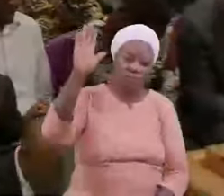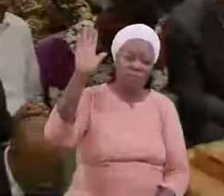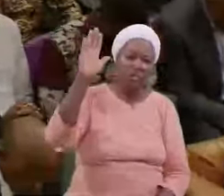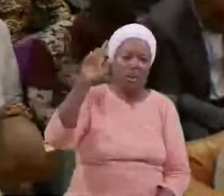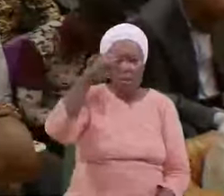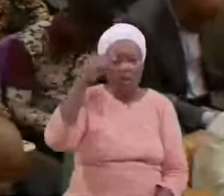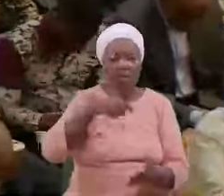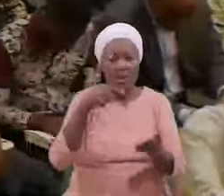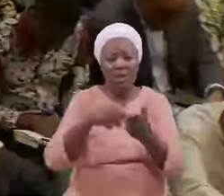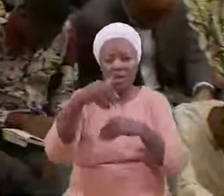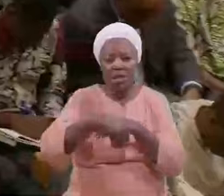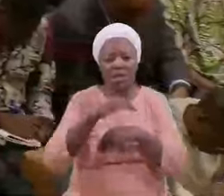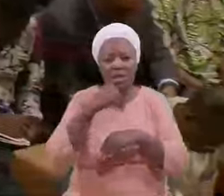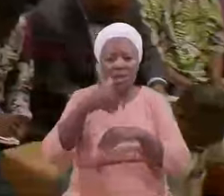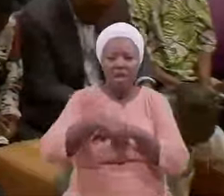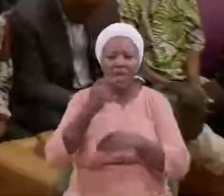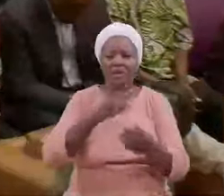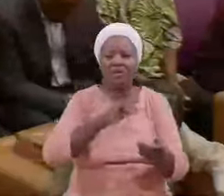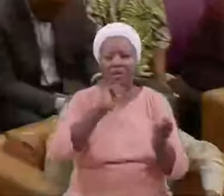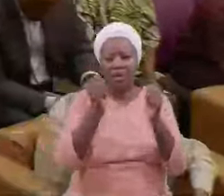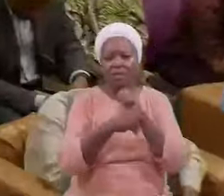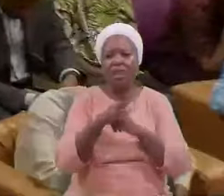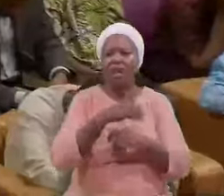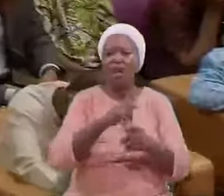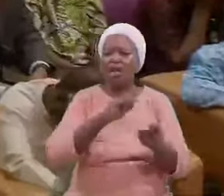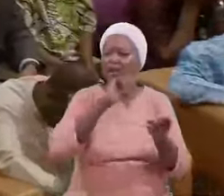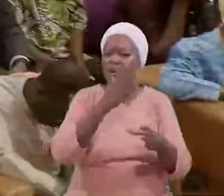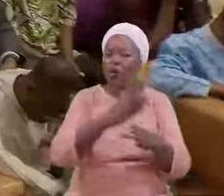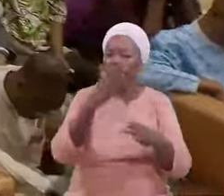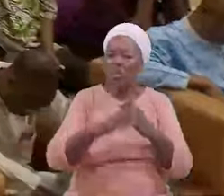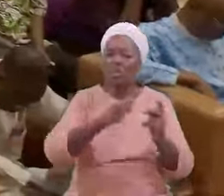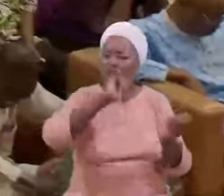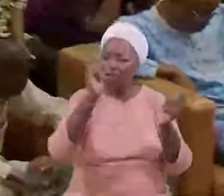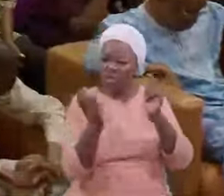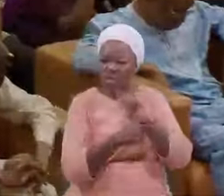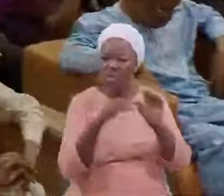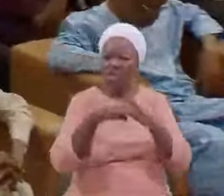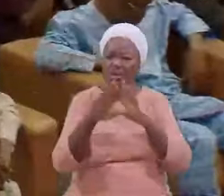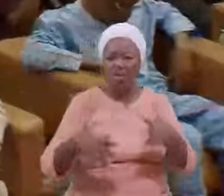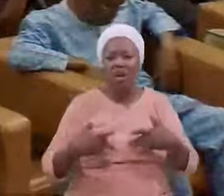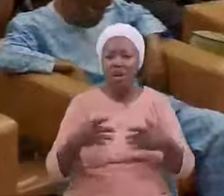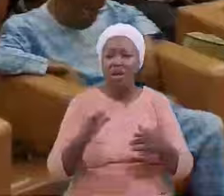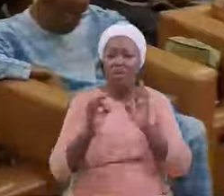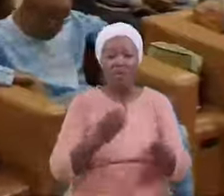le salut, la régénération, un changement total dans votre vie. Levez la main là. Si vous levez la